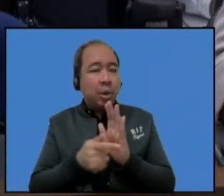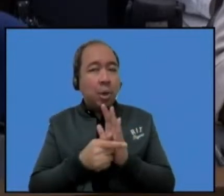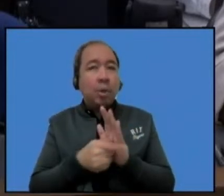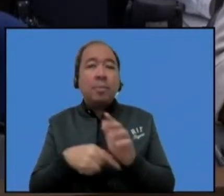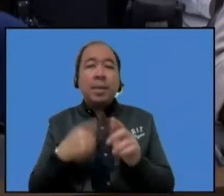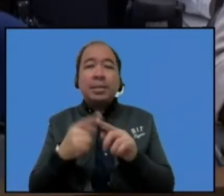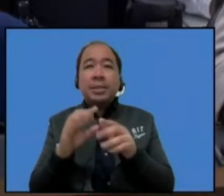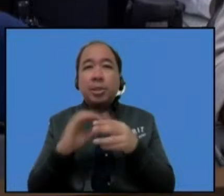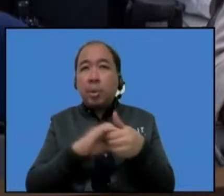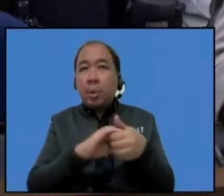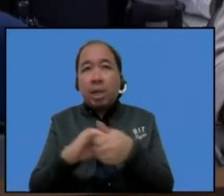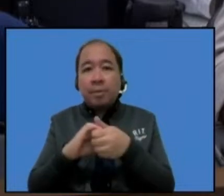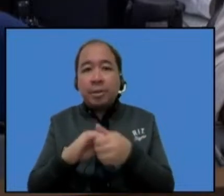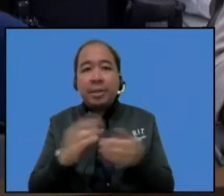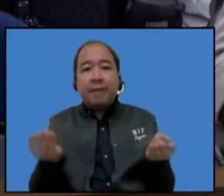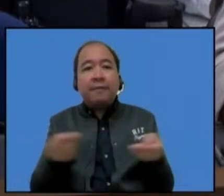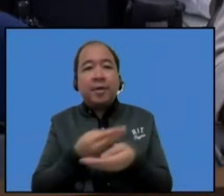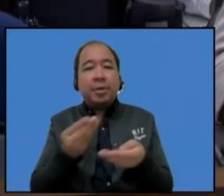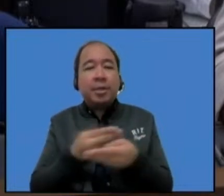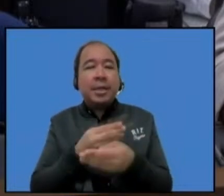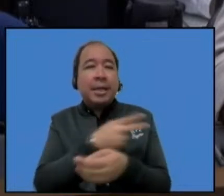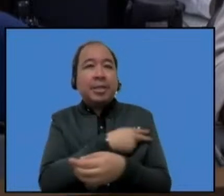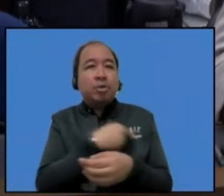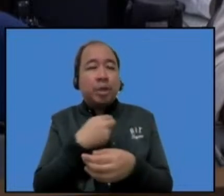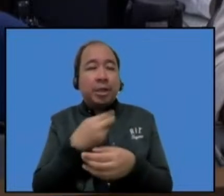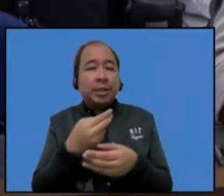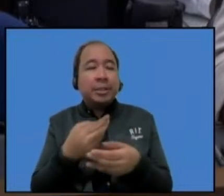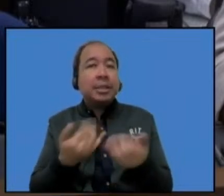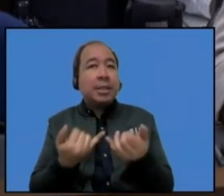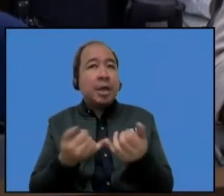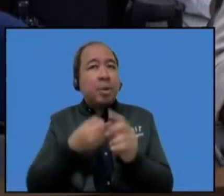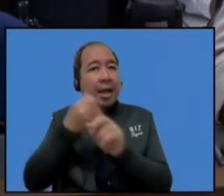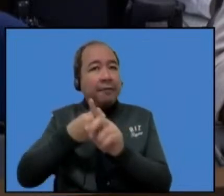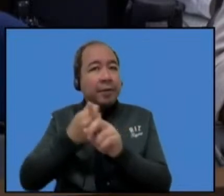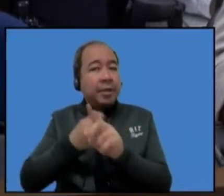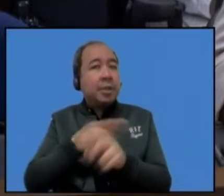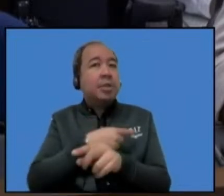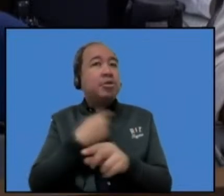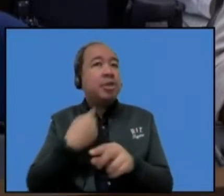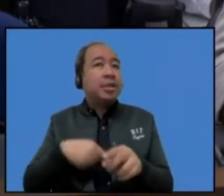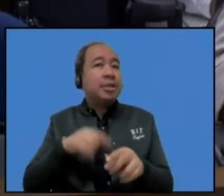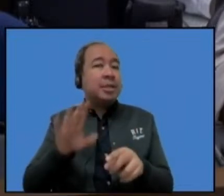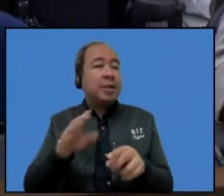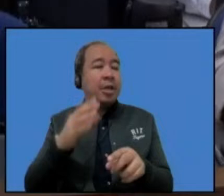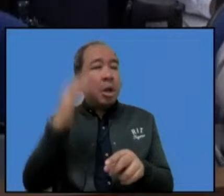的中国主张和中国倡议。我的发言完毕，谢谢。